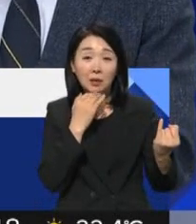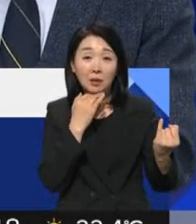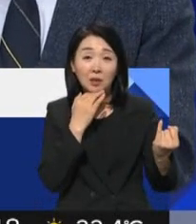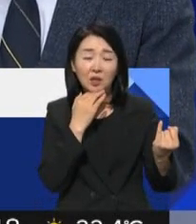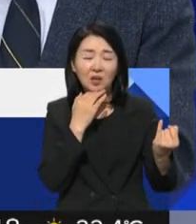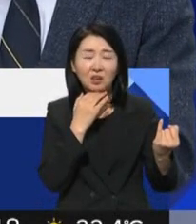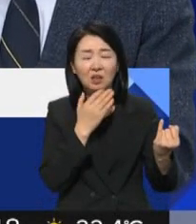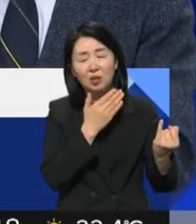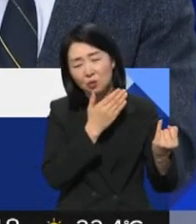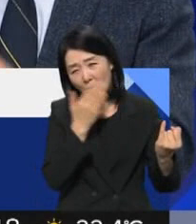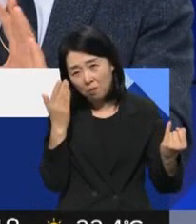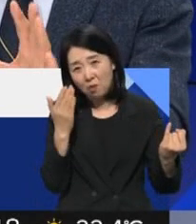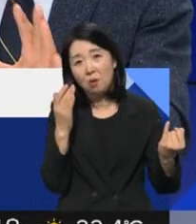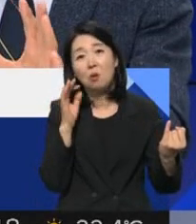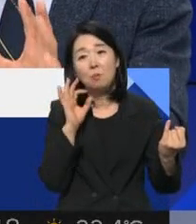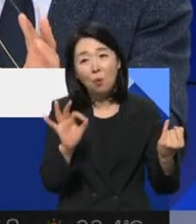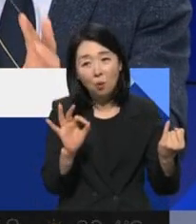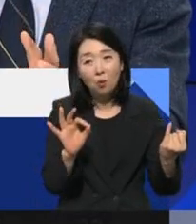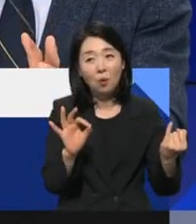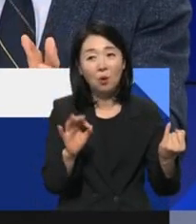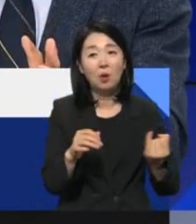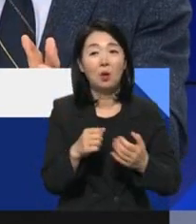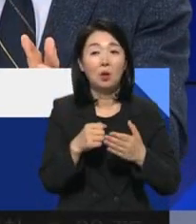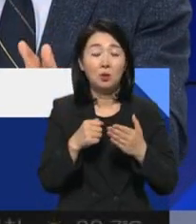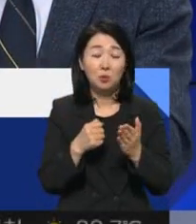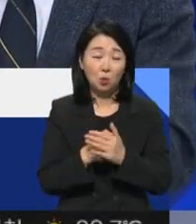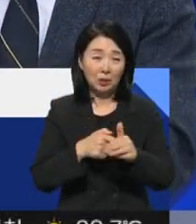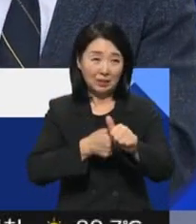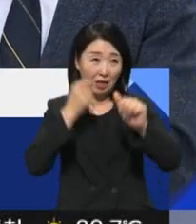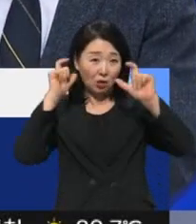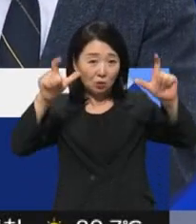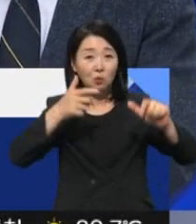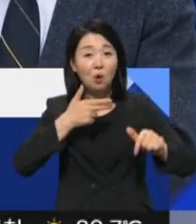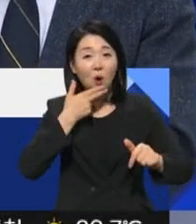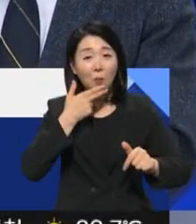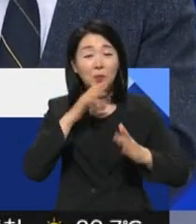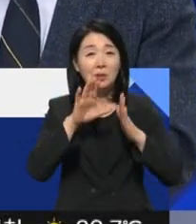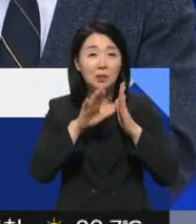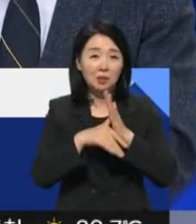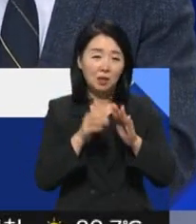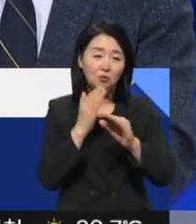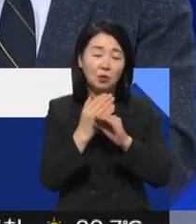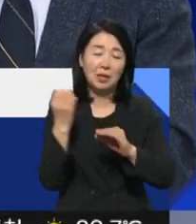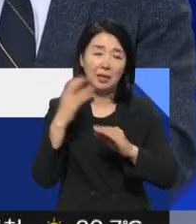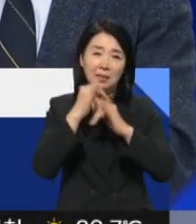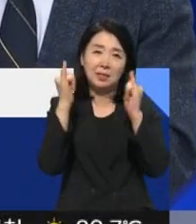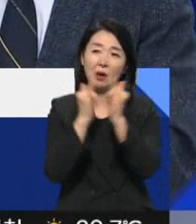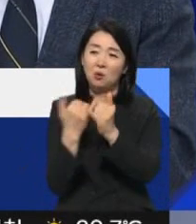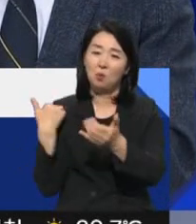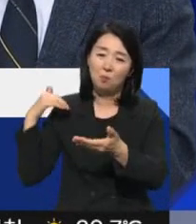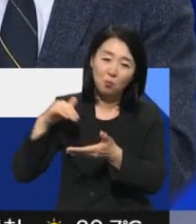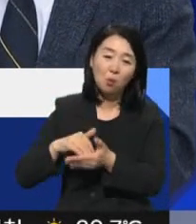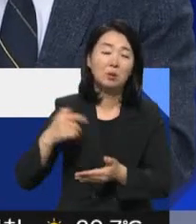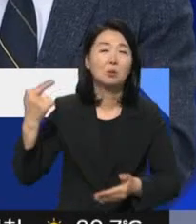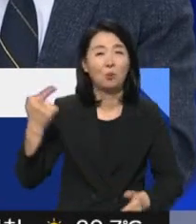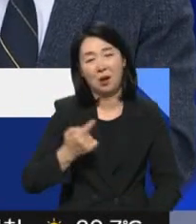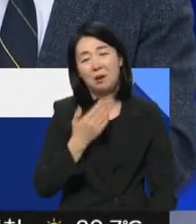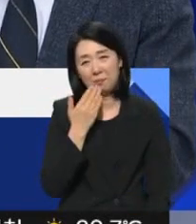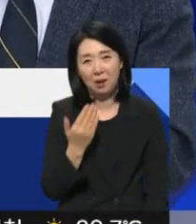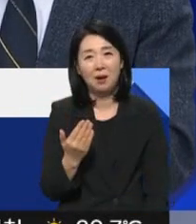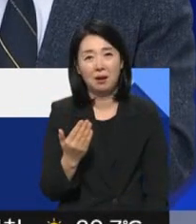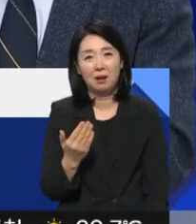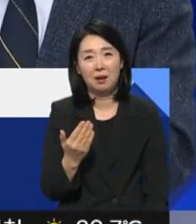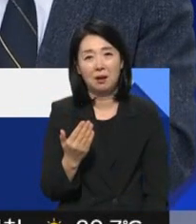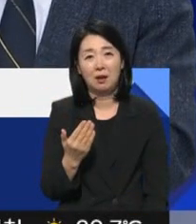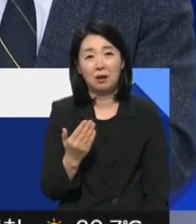어느 정도 어린데. 어리기 때문에 사형을 선고를 받지 않는 한 도중에 다시 사회로 복귀할 수 있는 그런 가능성이 상당히